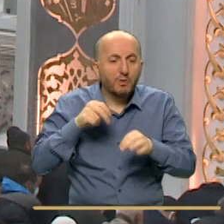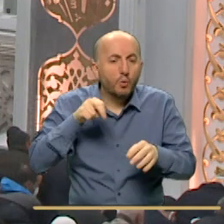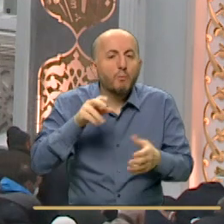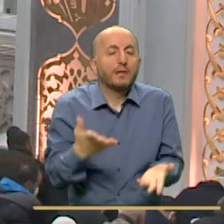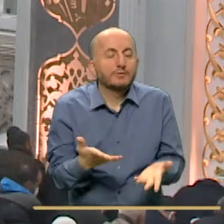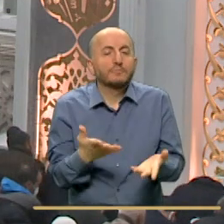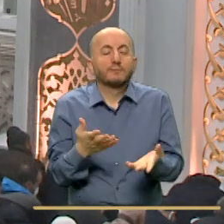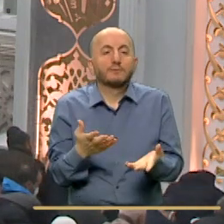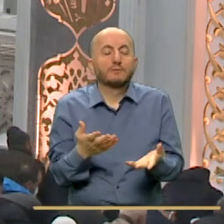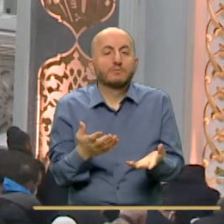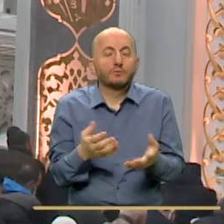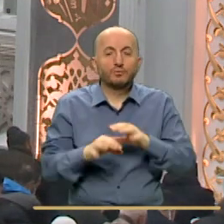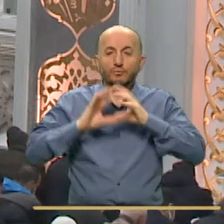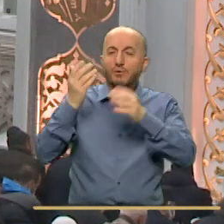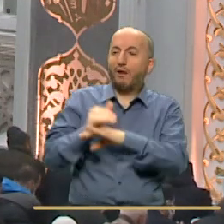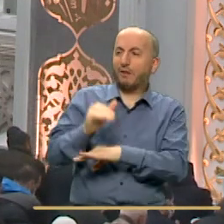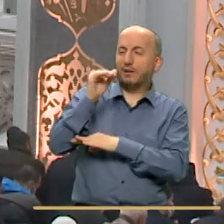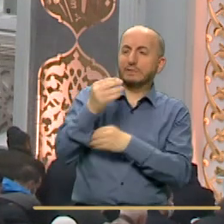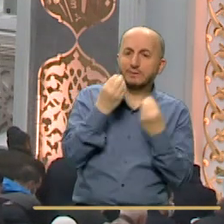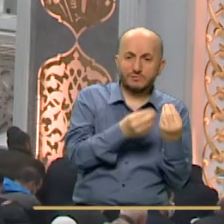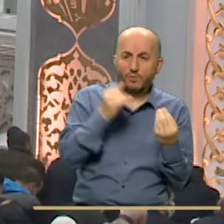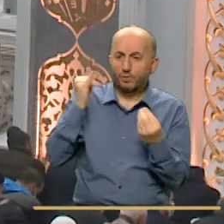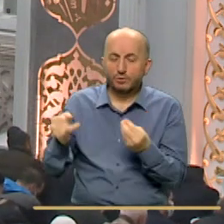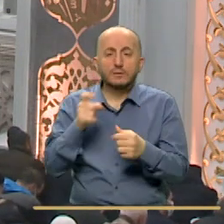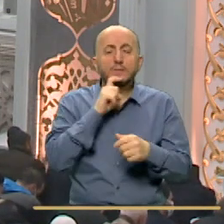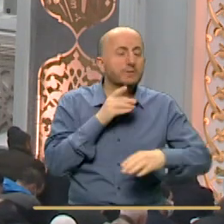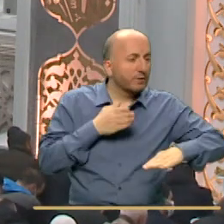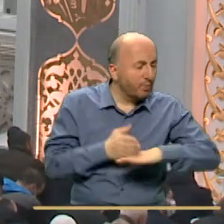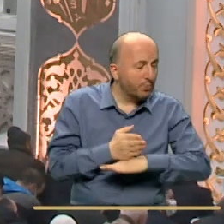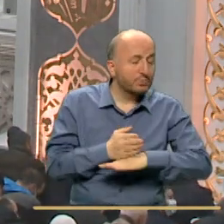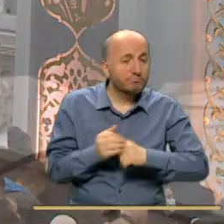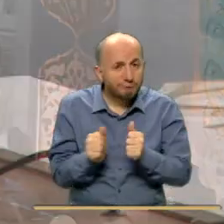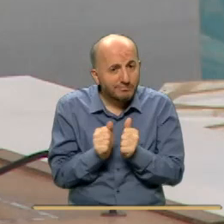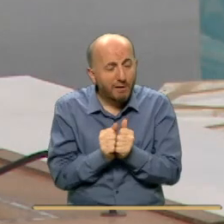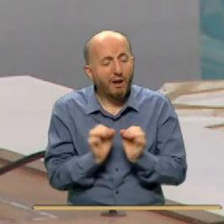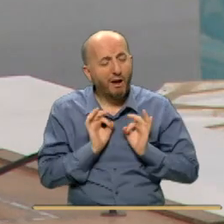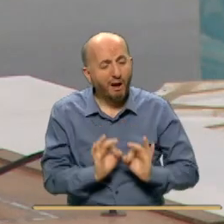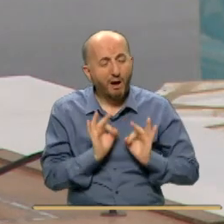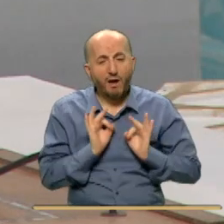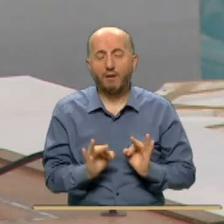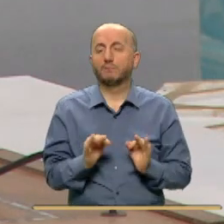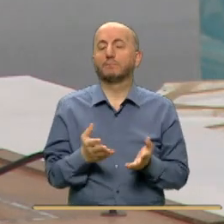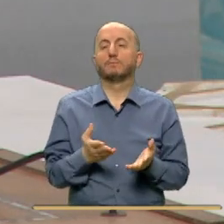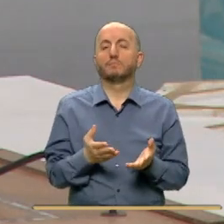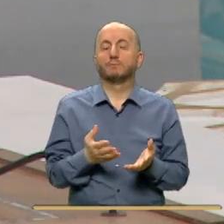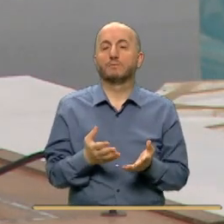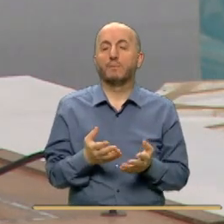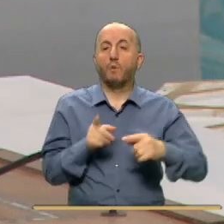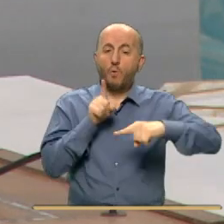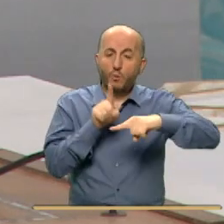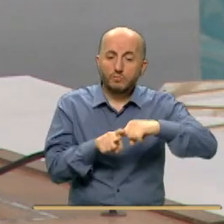yürümez. Dünya hayatı iyi ile kötünün, yanlışla doğrunun, sürekli